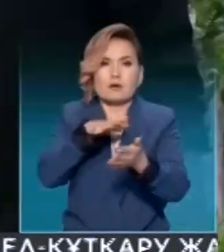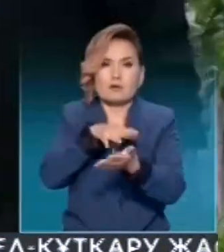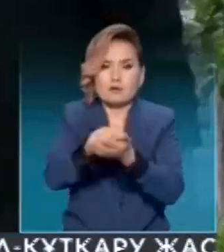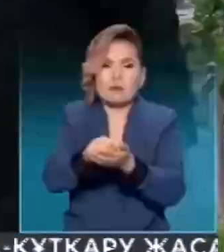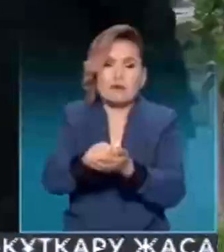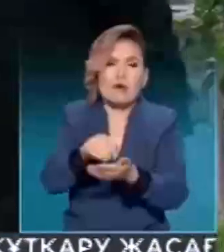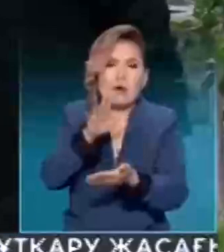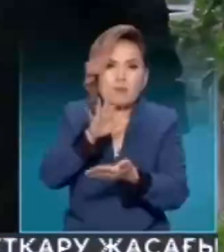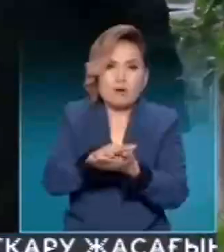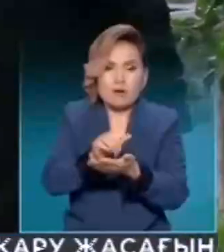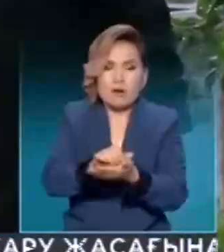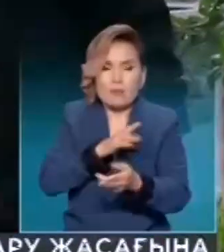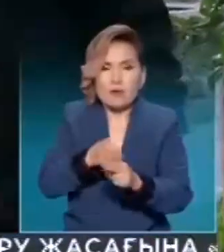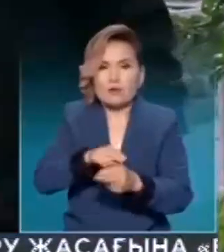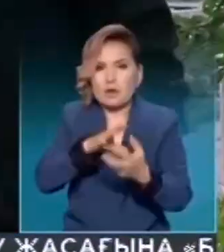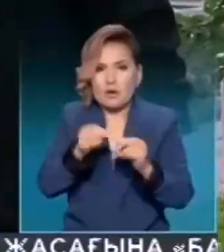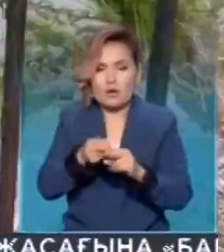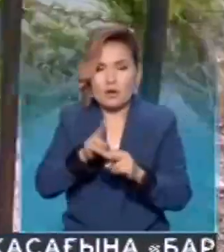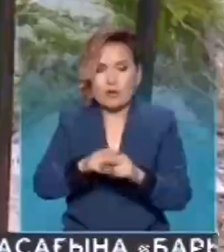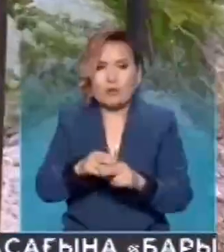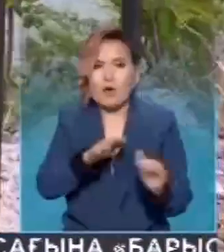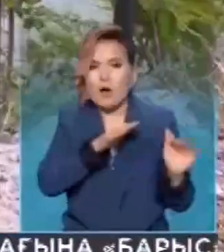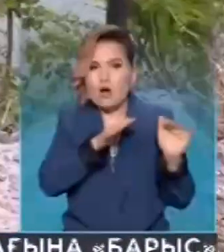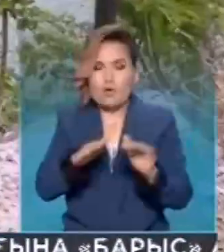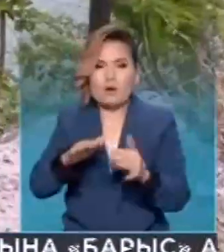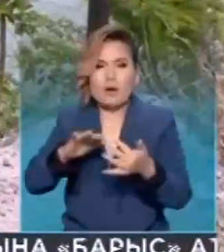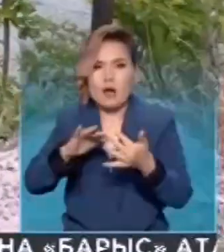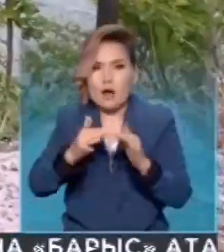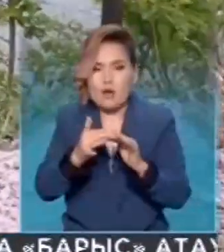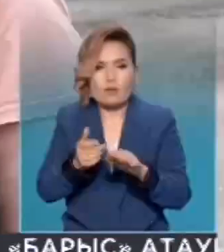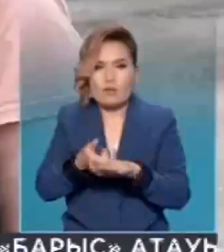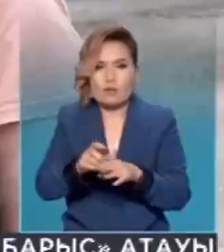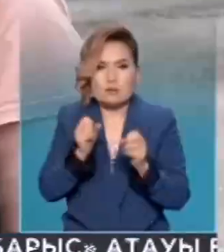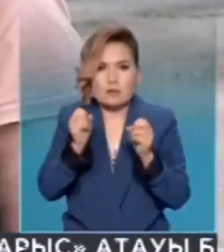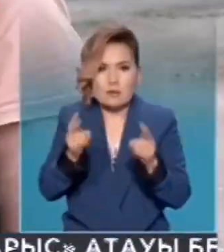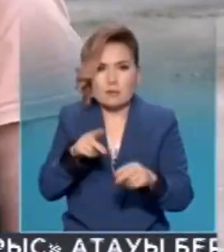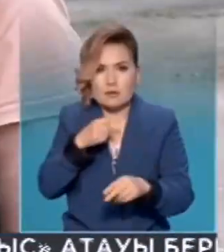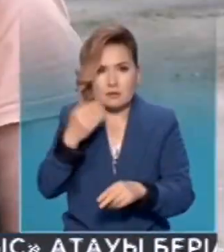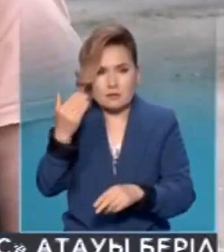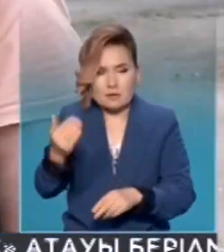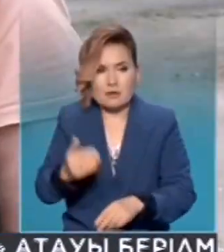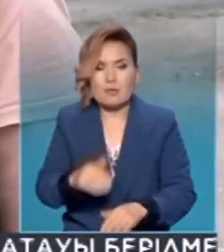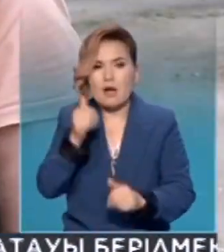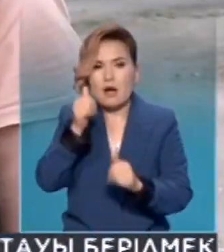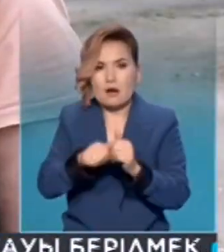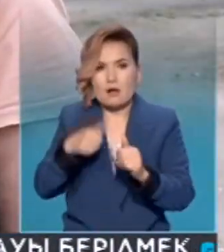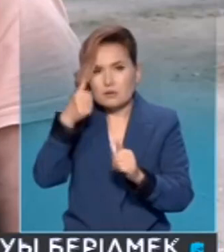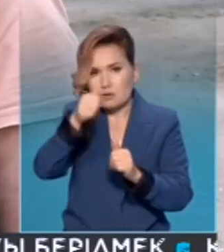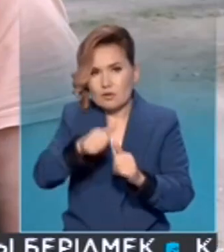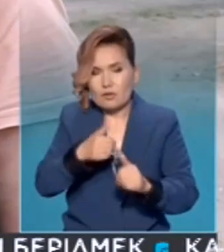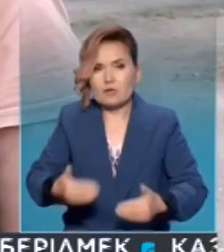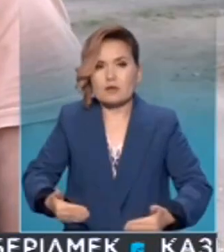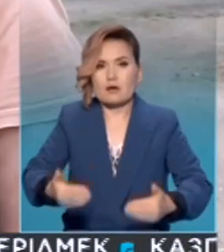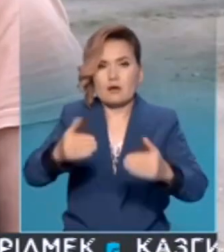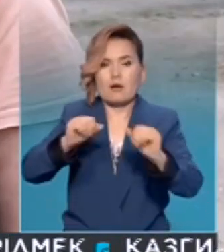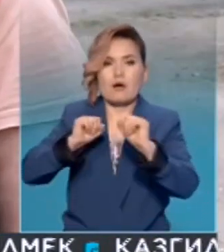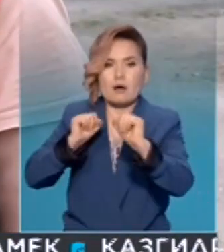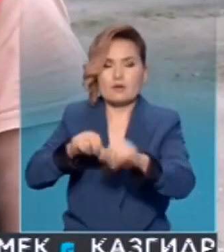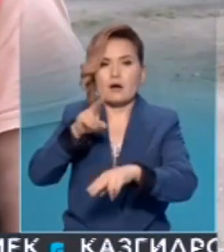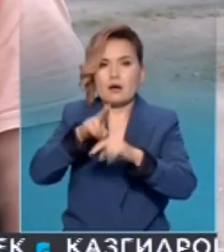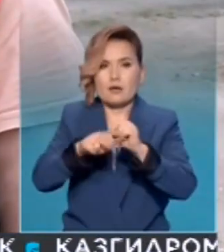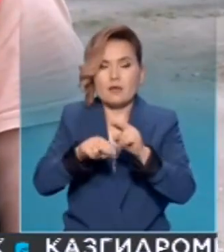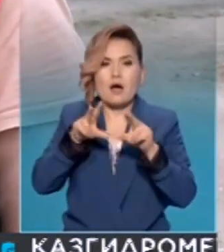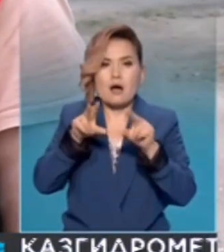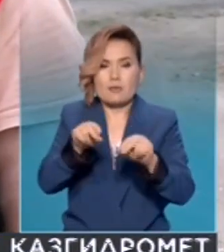Осылай жалғаса берсе, енді бірер жылда тағы бірнеше үй құлайтынын айтады. Жылда айтып кетеді, жасаймыз деп жасалмайды. Мына